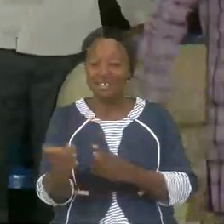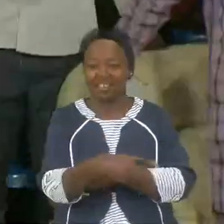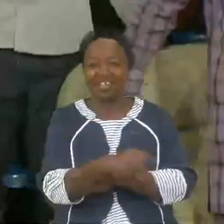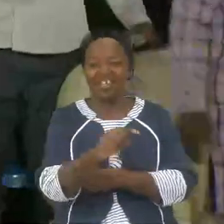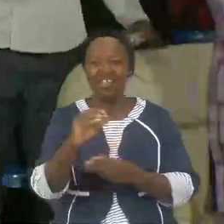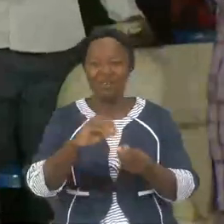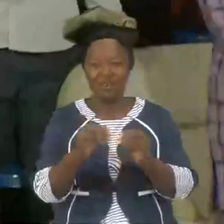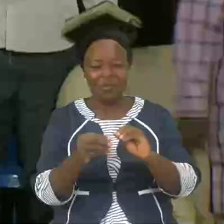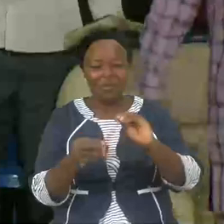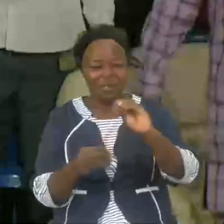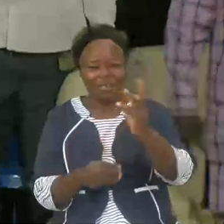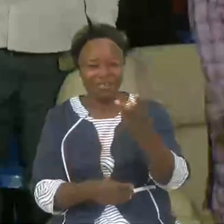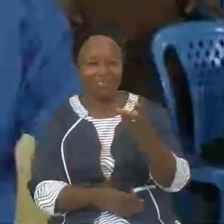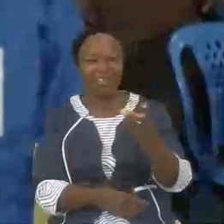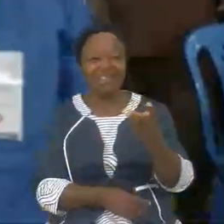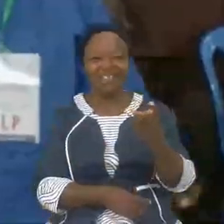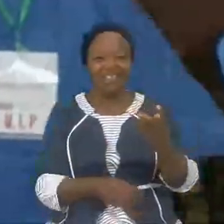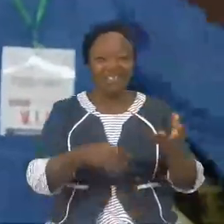jour.